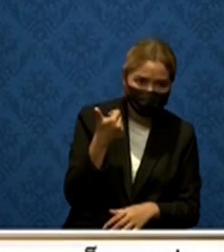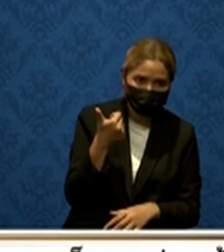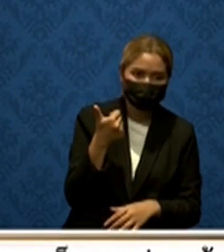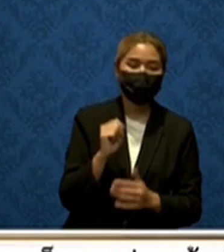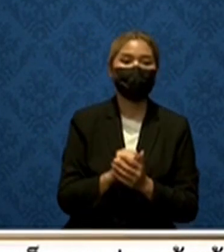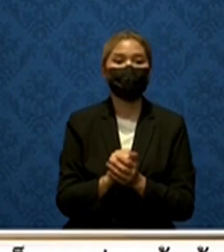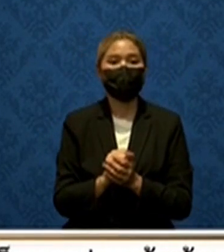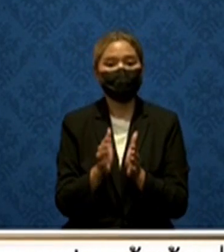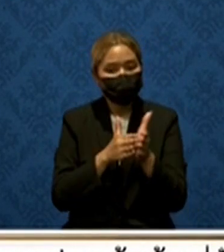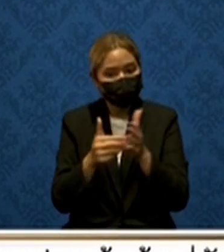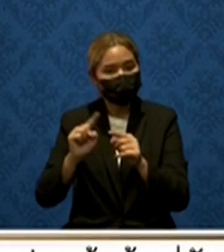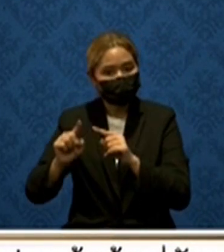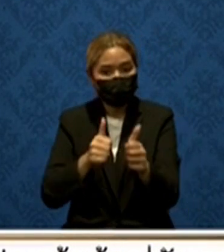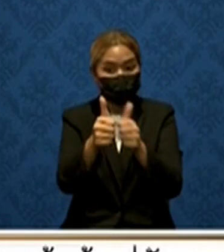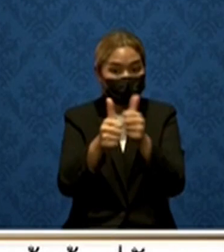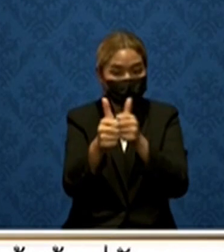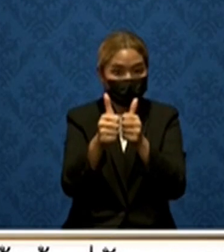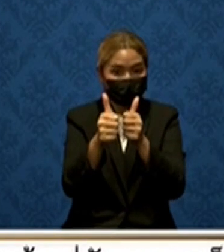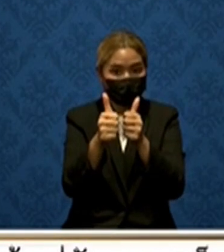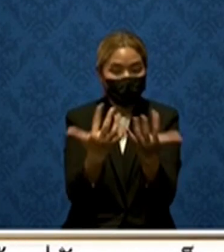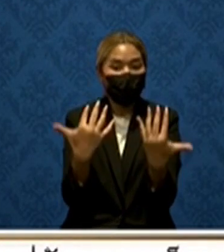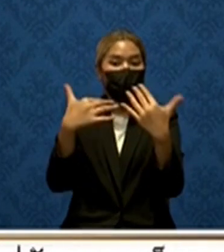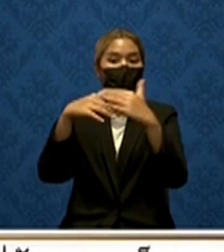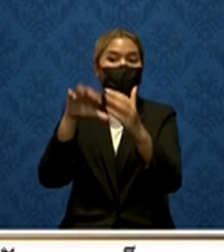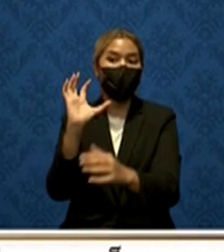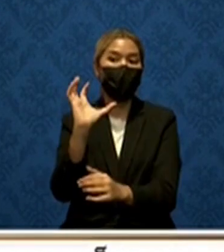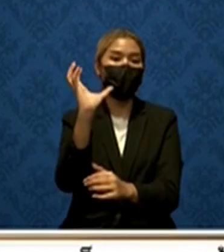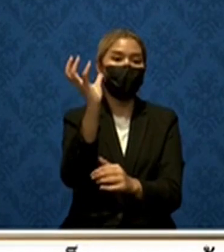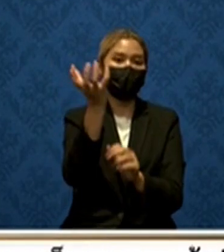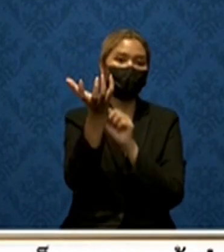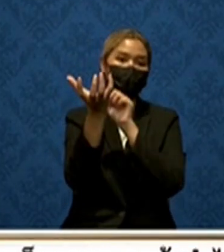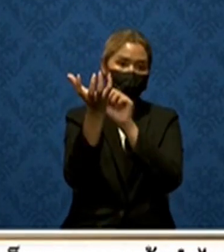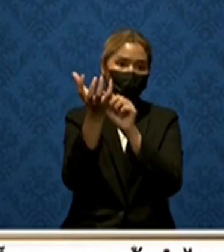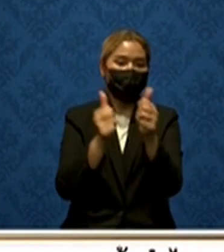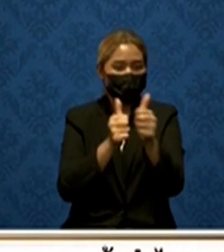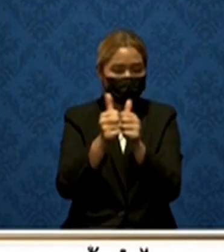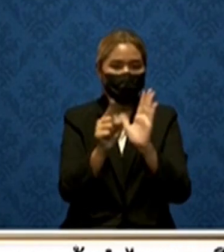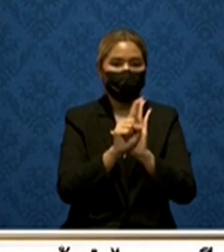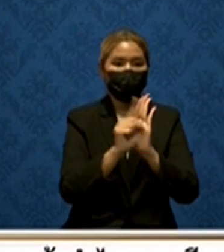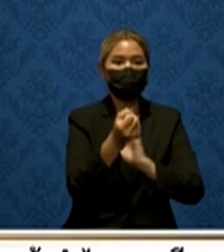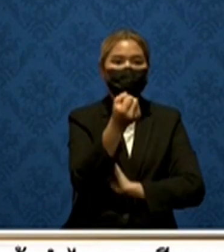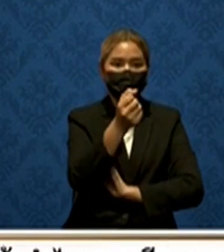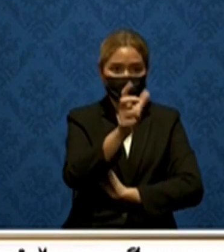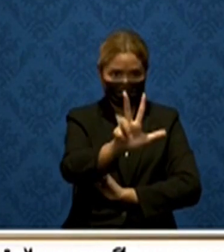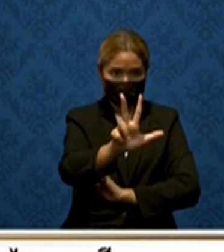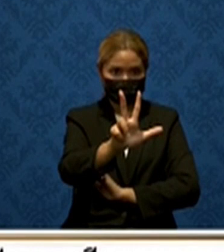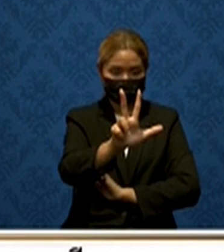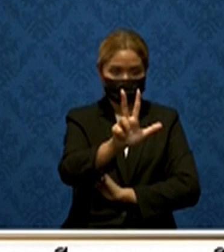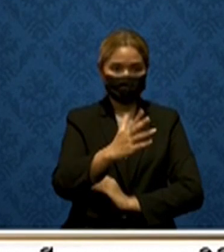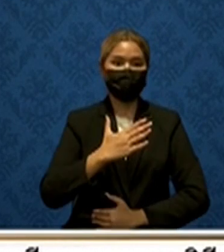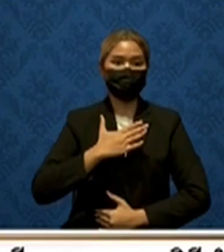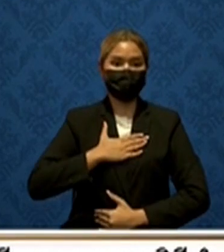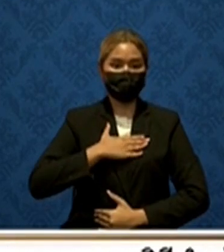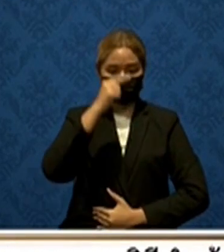ไปแข่งในเวธีโลกปรากฏวาคดจัดประกวดข้าวโกมา 13 ครั้งประเทศไทยได้แ้มโลก 7 ครั้ง